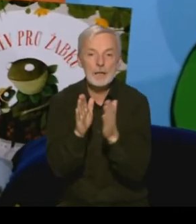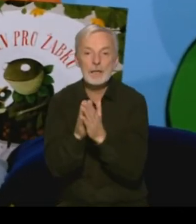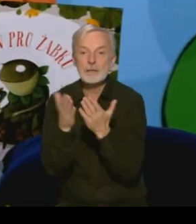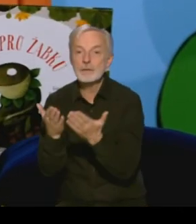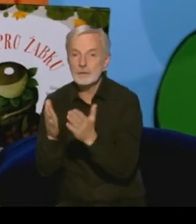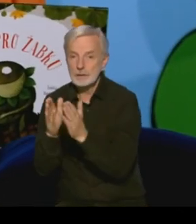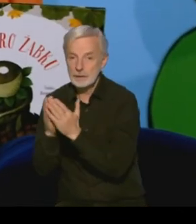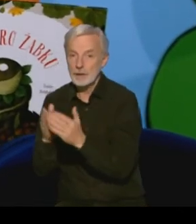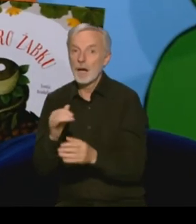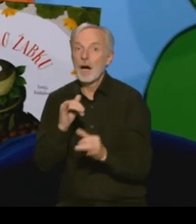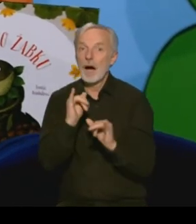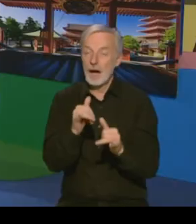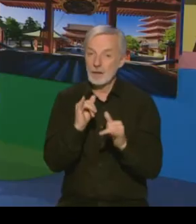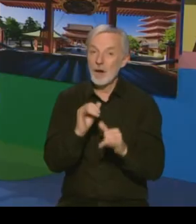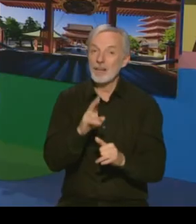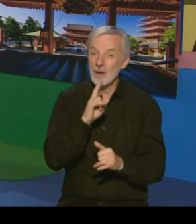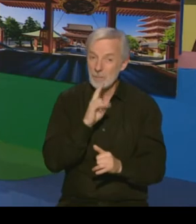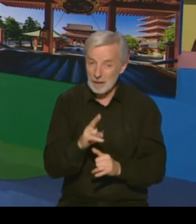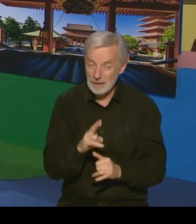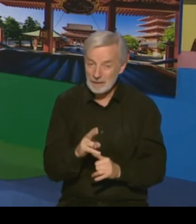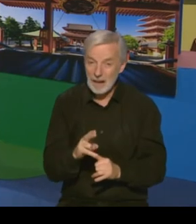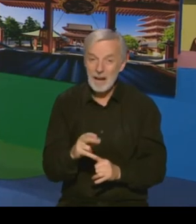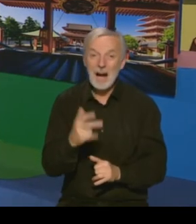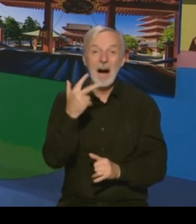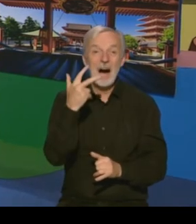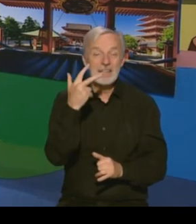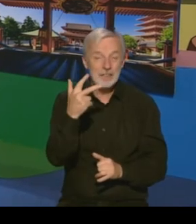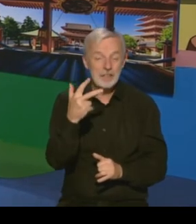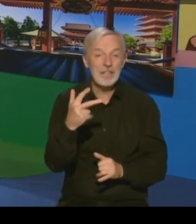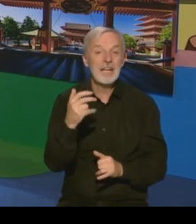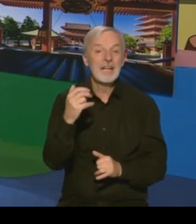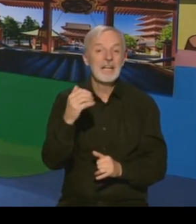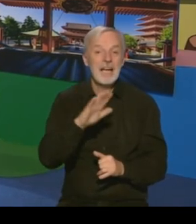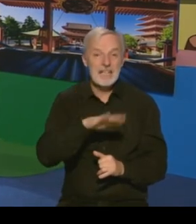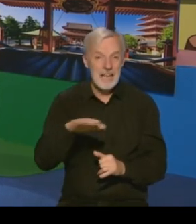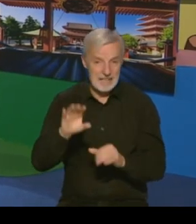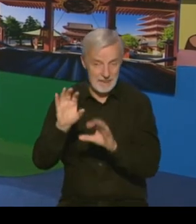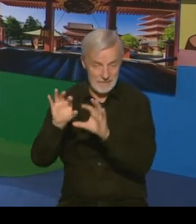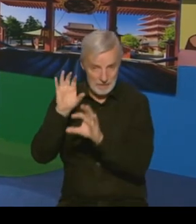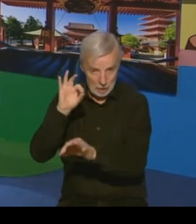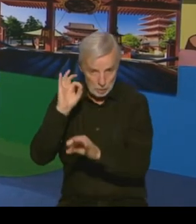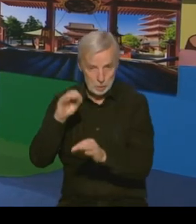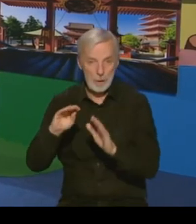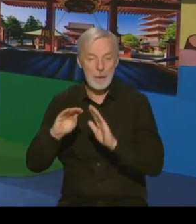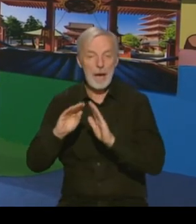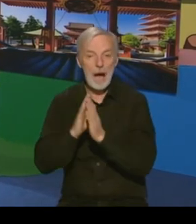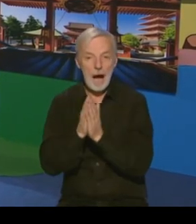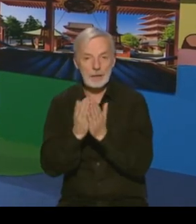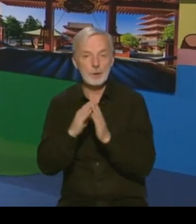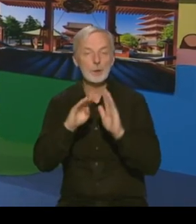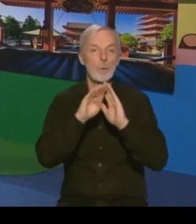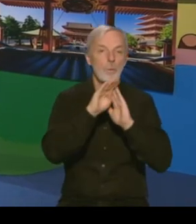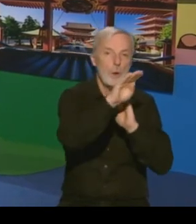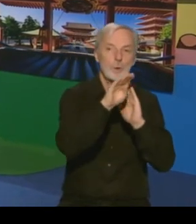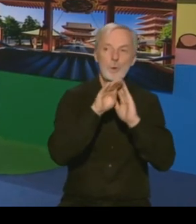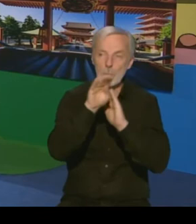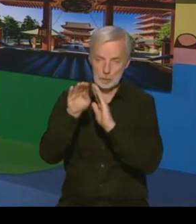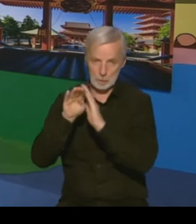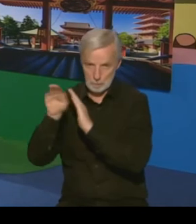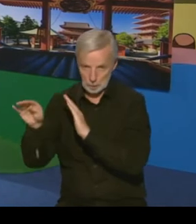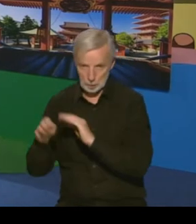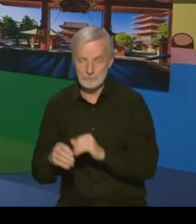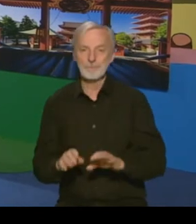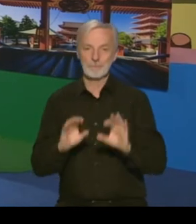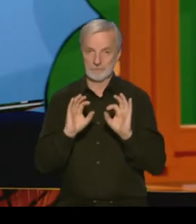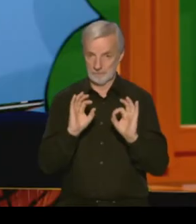pravda. A my jsme právě slíbili, že tři z vás vylosujeme a těm tu knížku pošleme. Tak jdeme na to, Filipku? Jdeme na